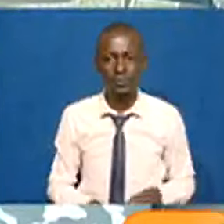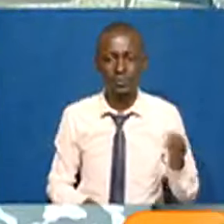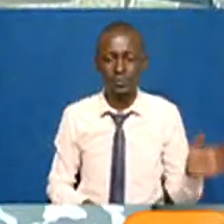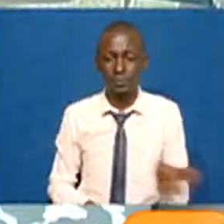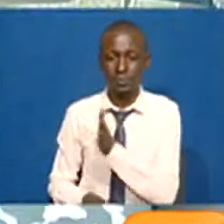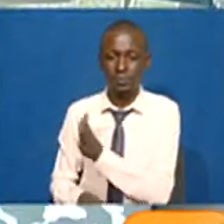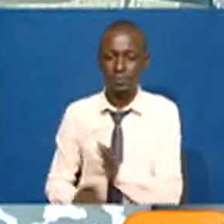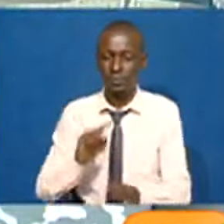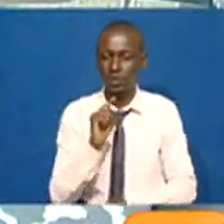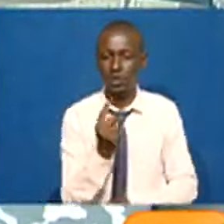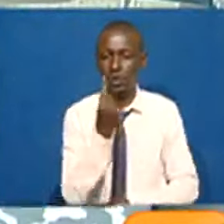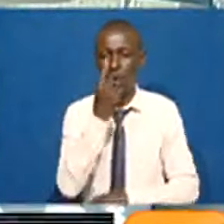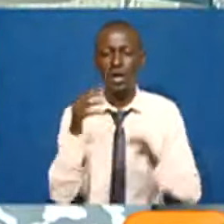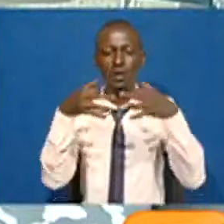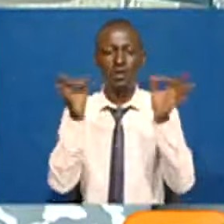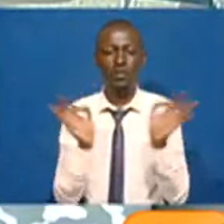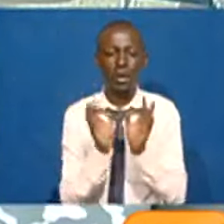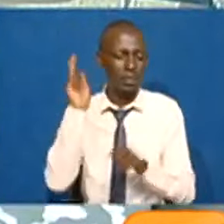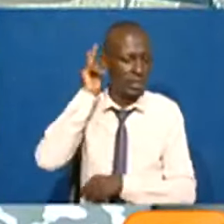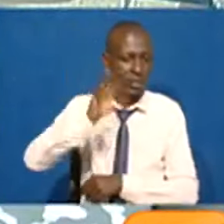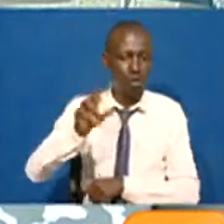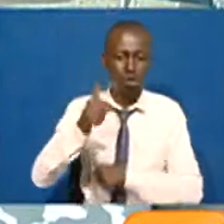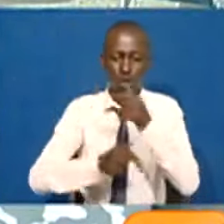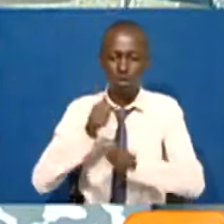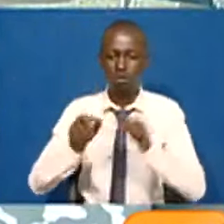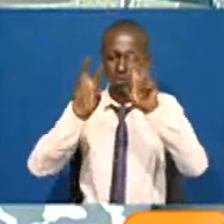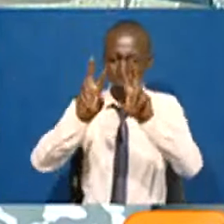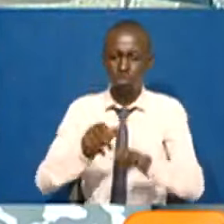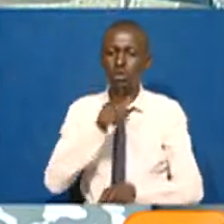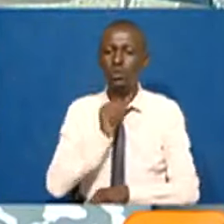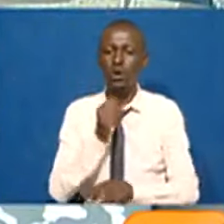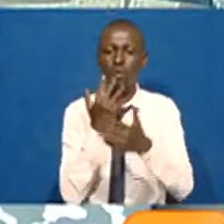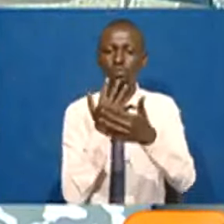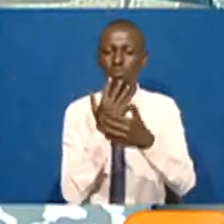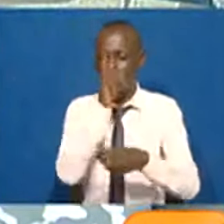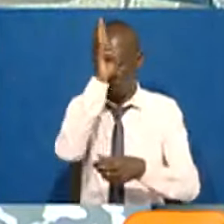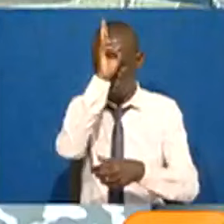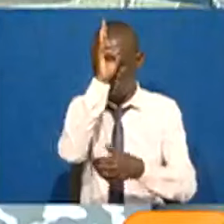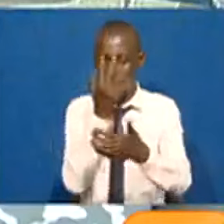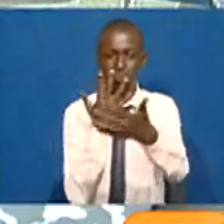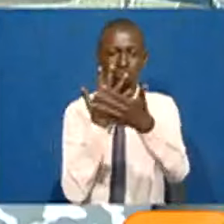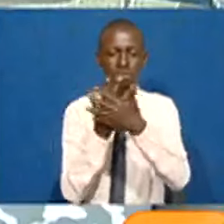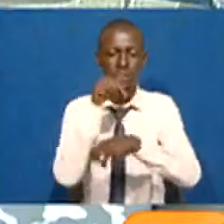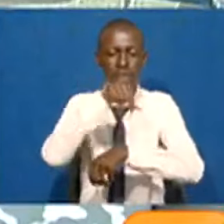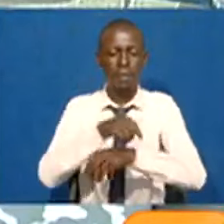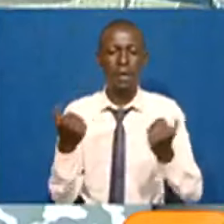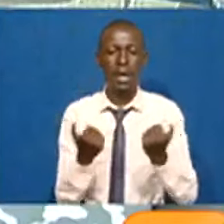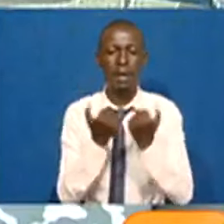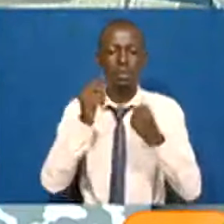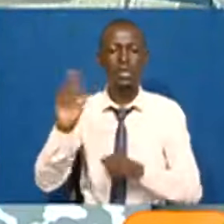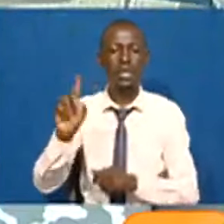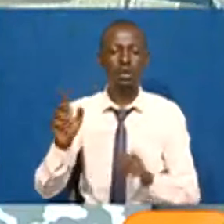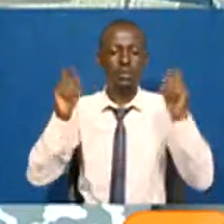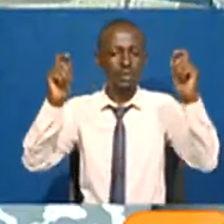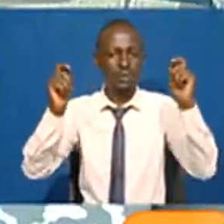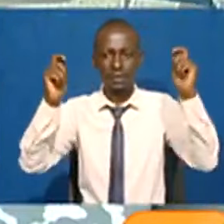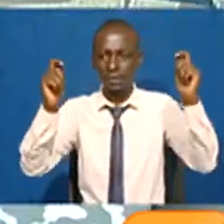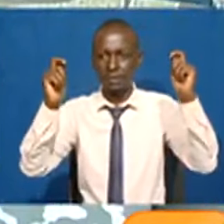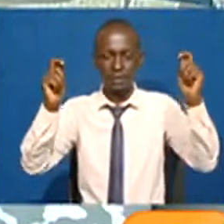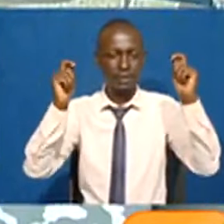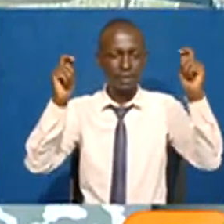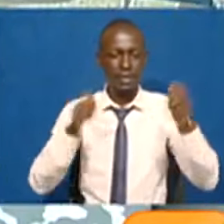Na familia moja katika kaunti ya Kisii inaendelea kumtafuta kijana wao aliyekamatwa na polisi wakati wa maandamano hapa mjini Nairobi.